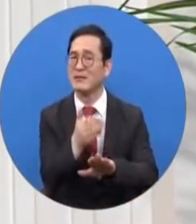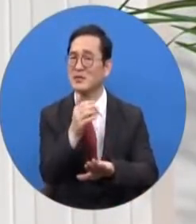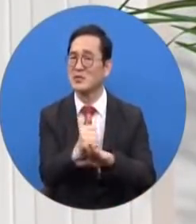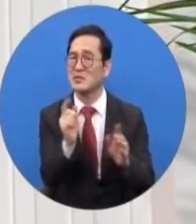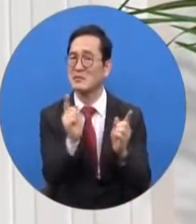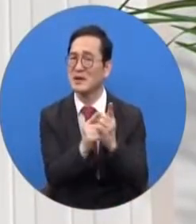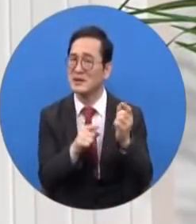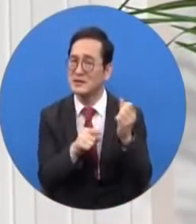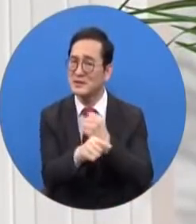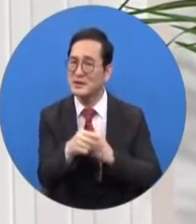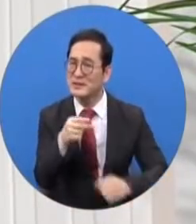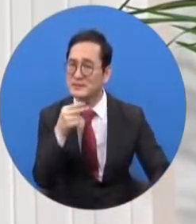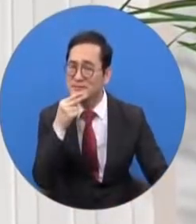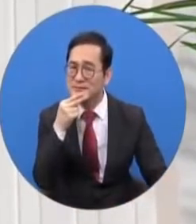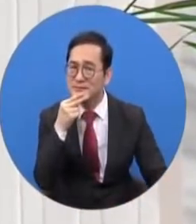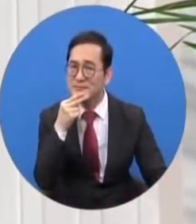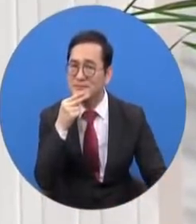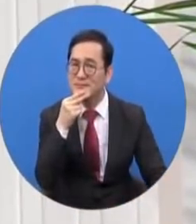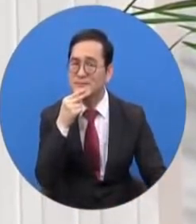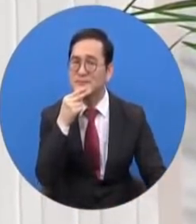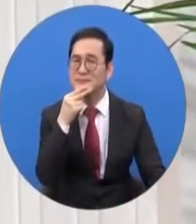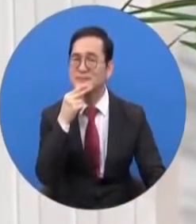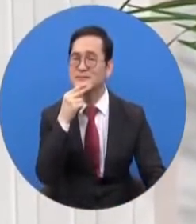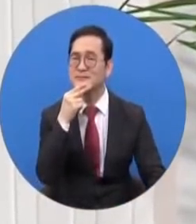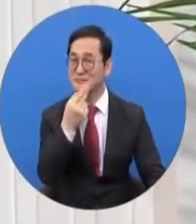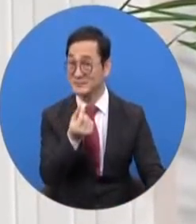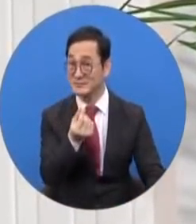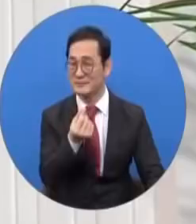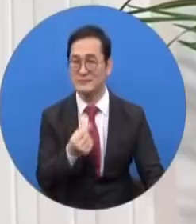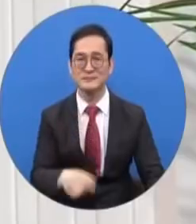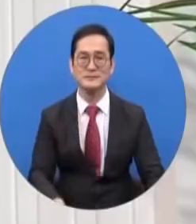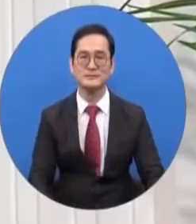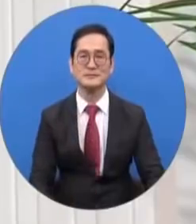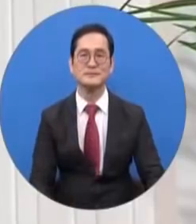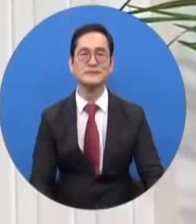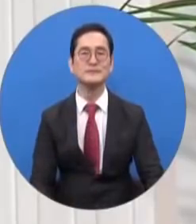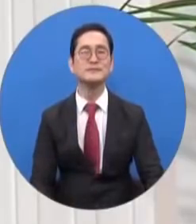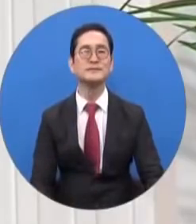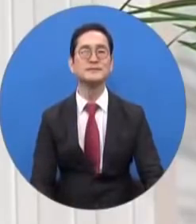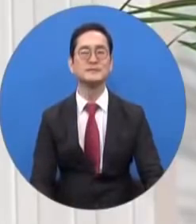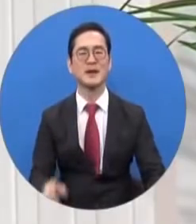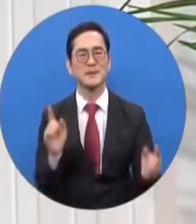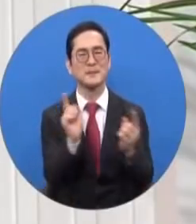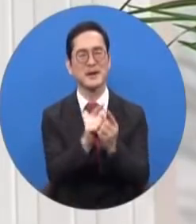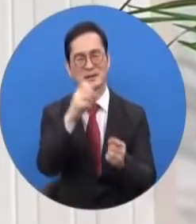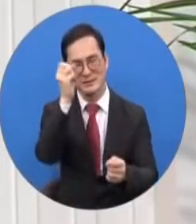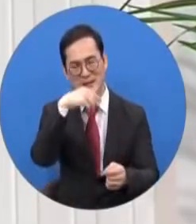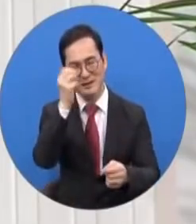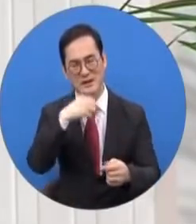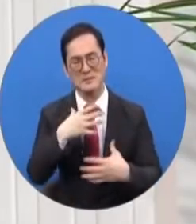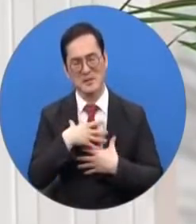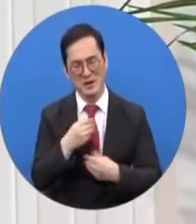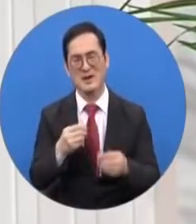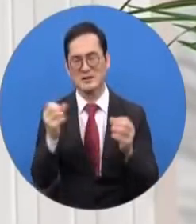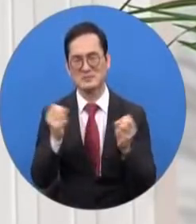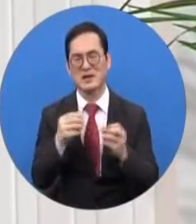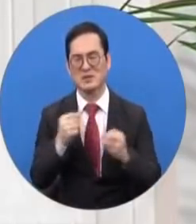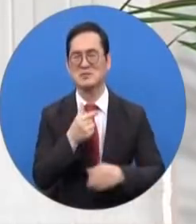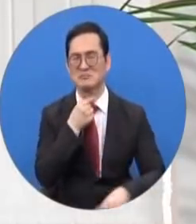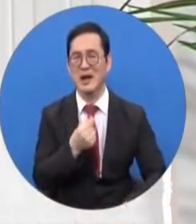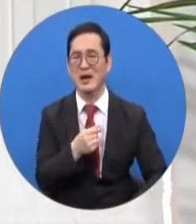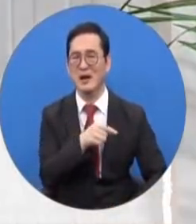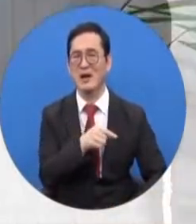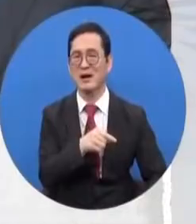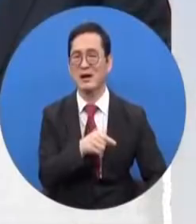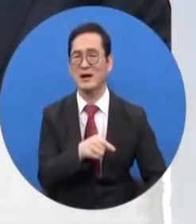것 같습니다. 근데 사실 두 가지가, 그러니까 어떤 뭐 만남 자체가 그냥 덕담을 나눈 수준의 만남을 원했던 청와대, 그리고 어떤